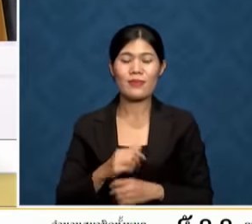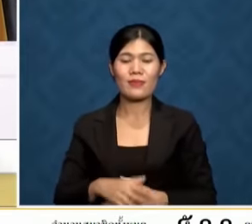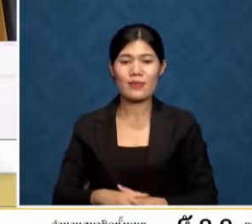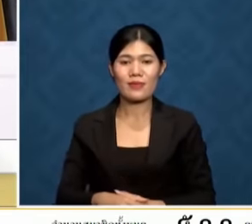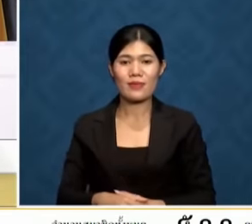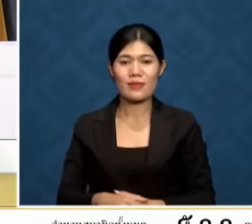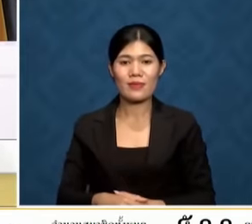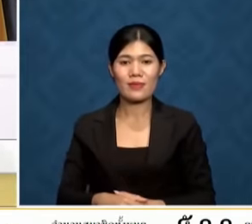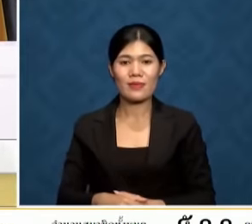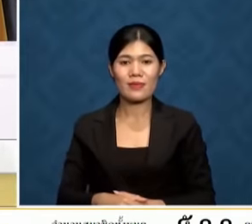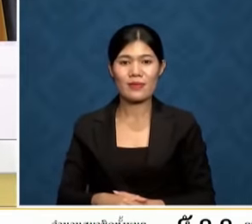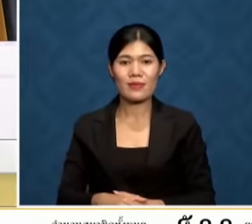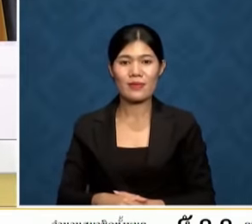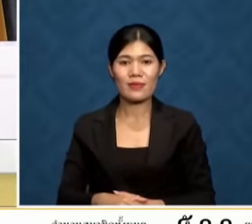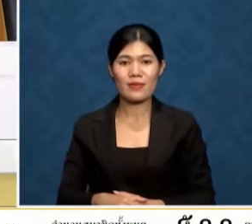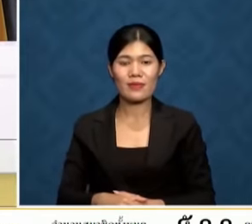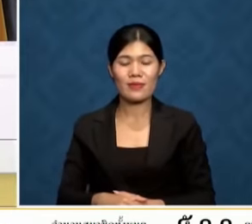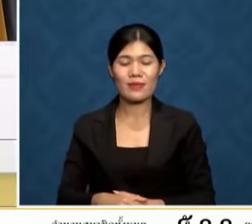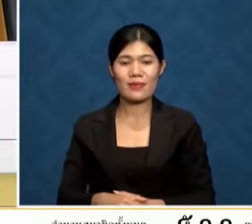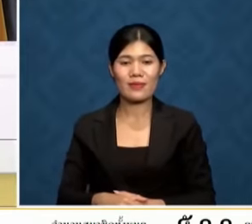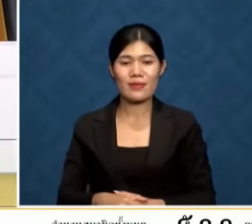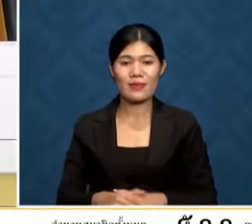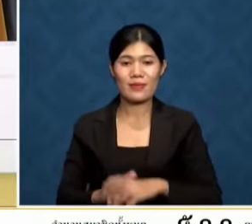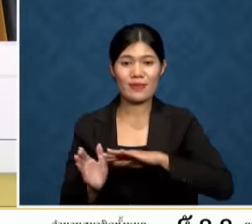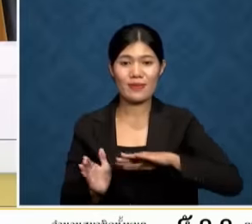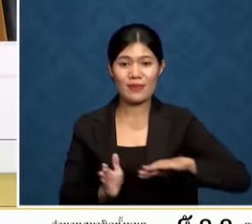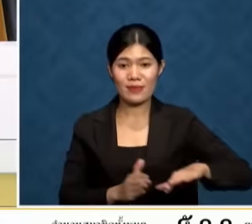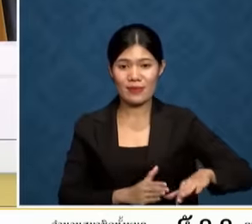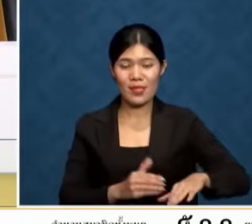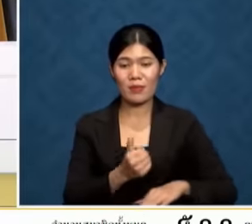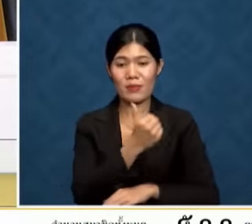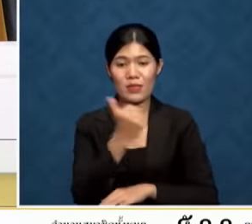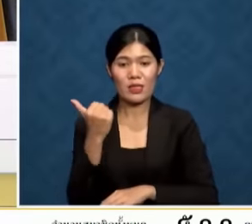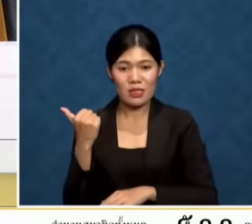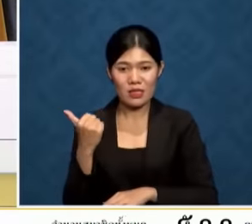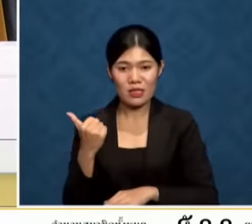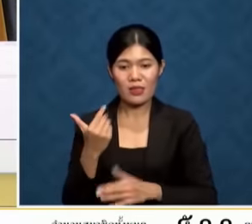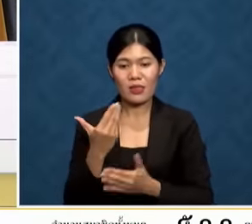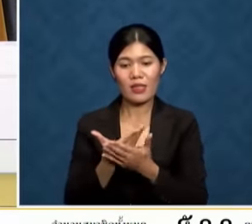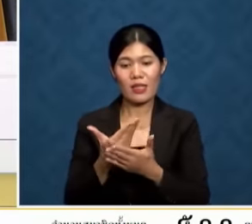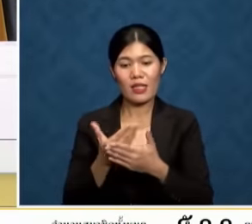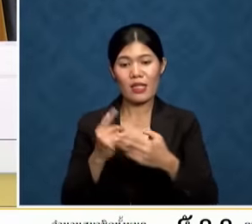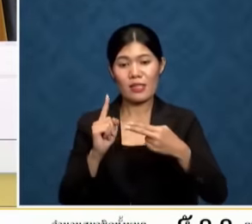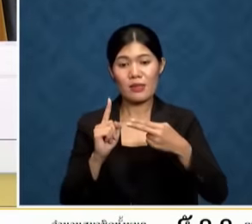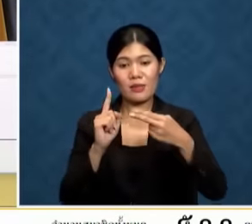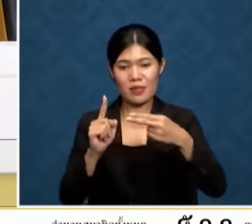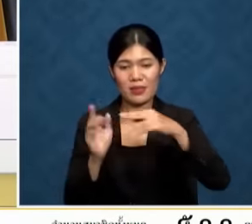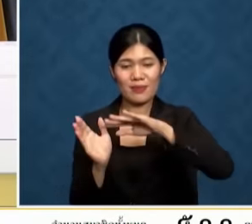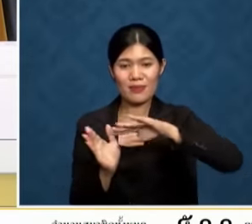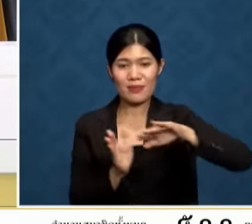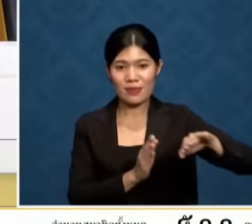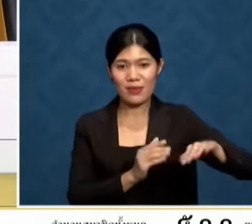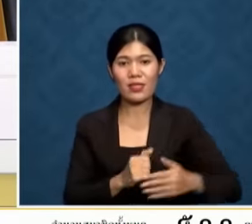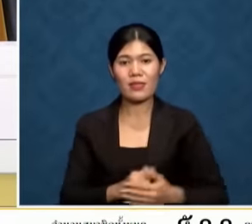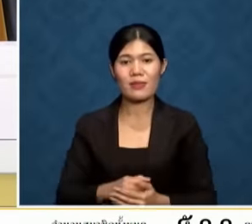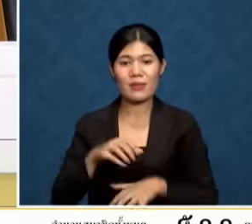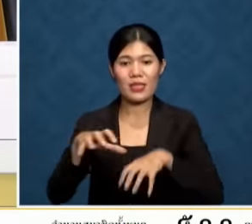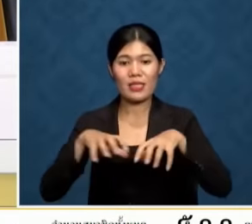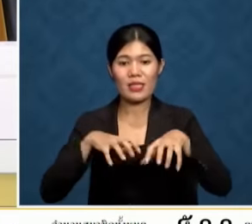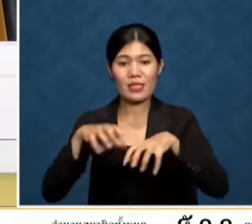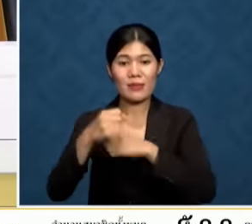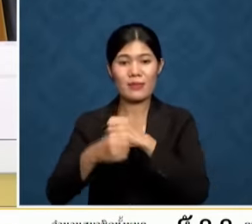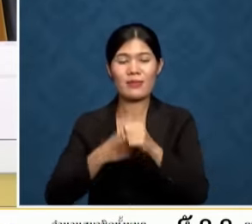เรื่องของตัวDigital walletแล้วก็ยังมีการพูดถึงว่าการจัดงบประมาณปี 68นี้เหมือนเอาเหล้า